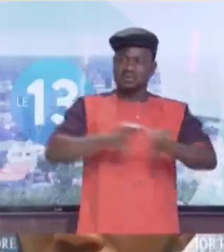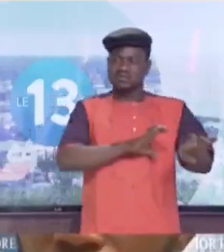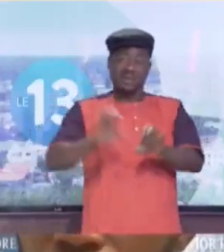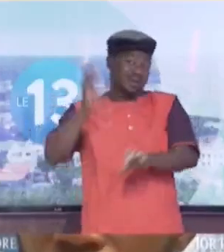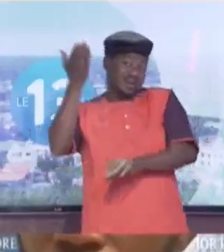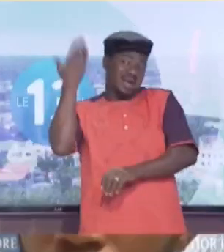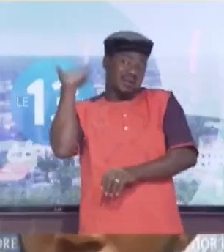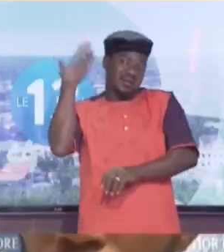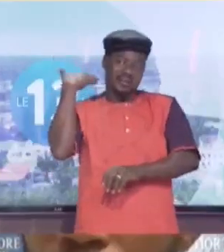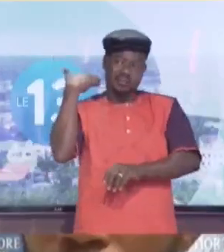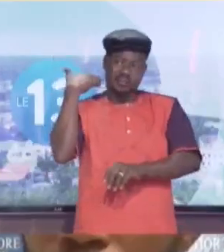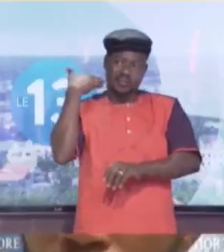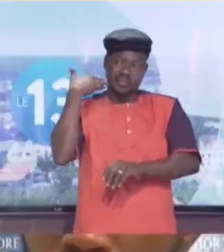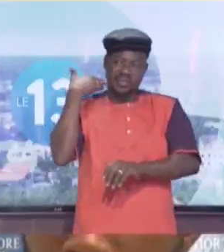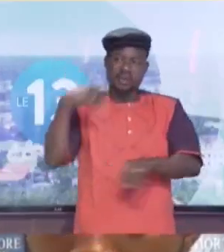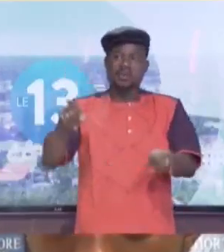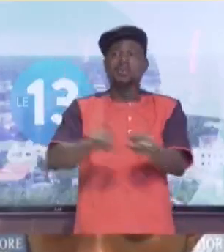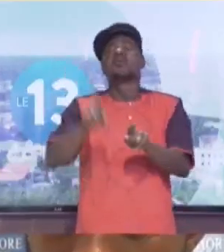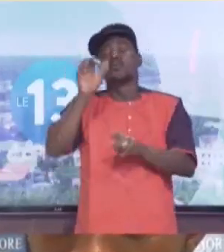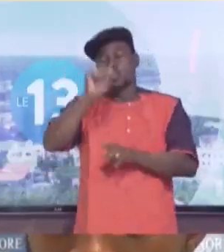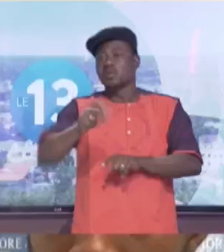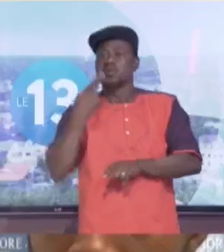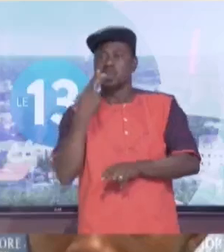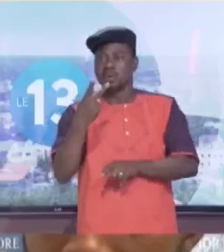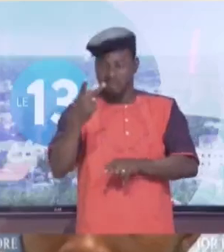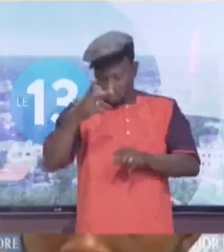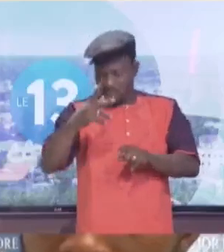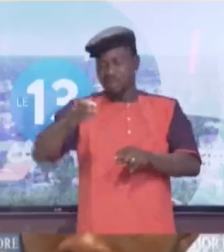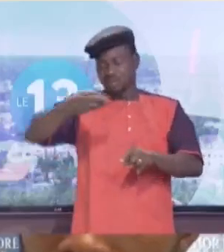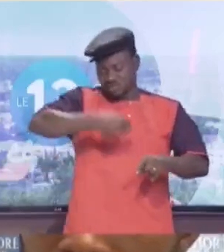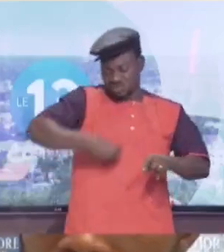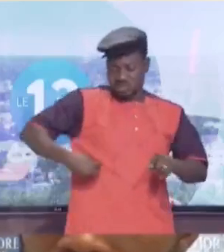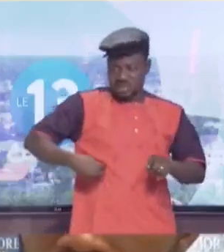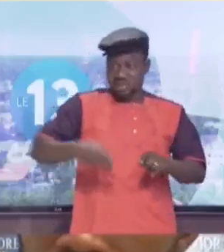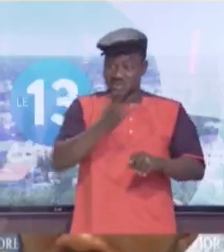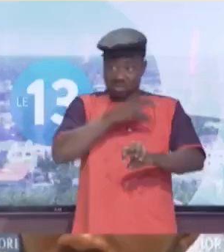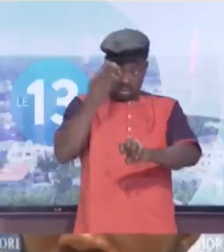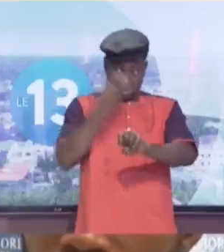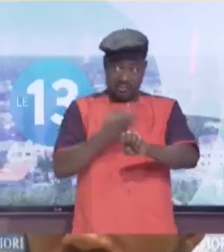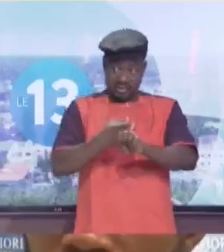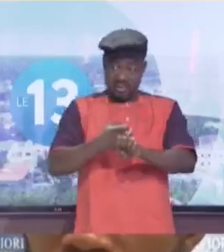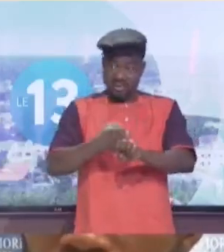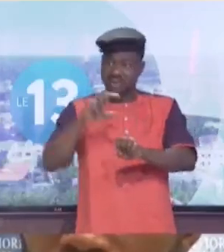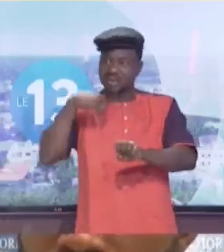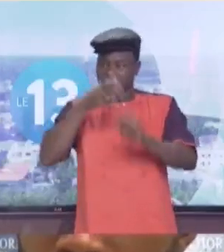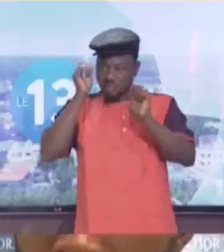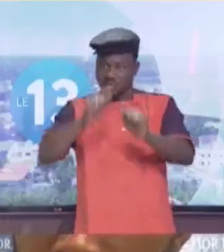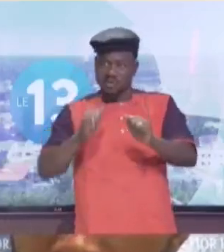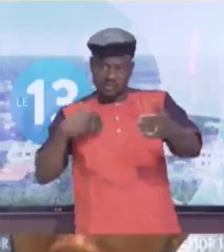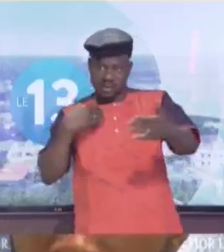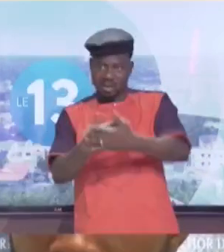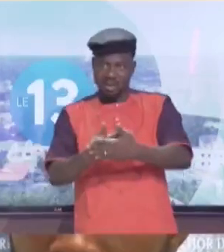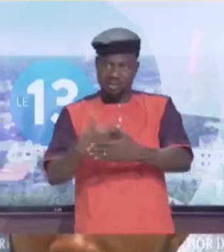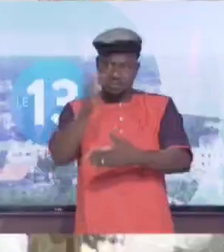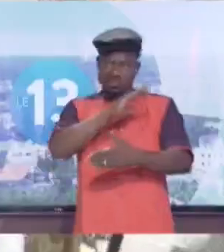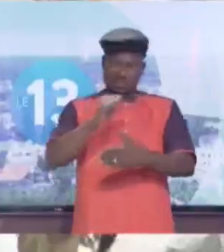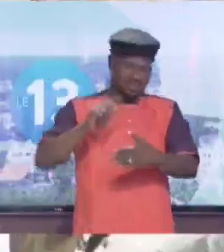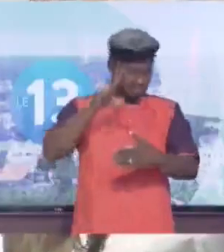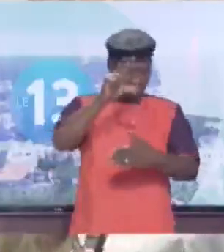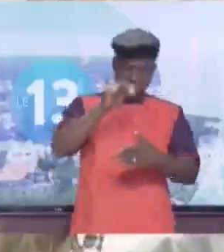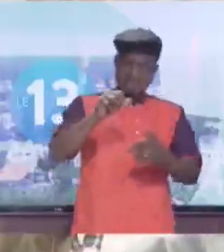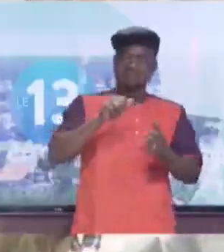Tengandogo, donc de prévoir des opérations plus complexes pouvant un jour aller jusqu'à la